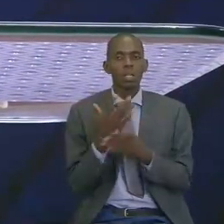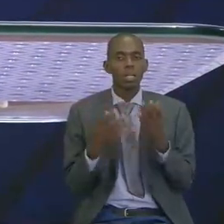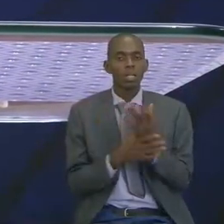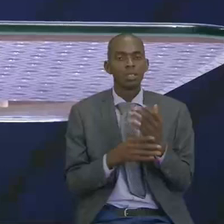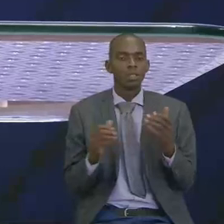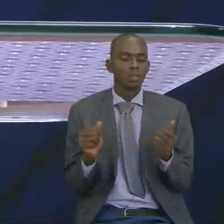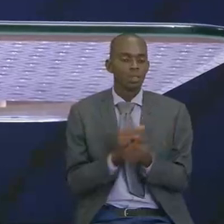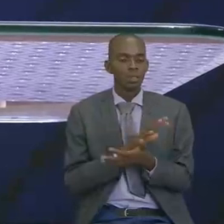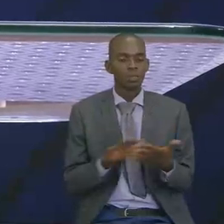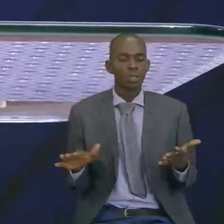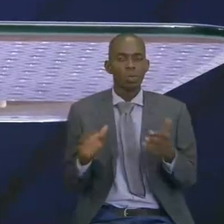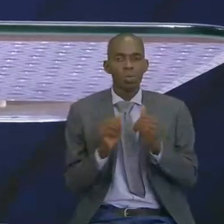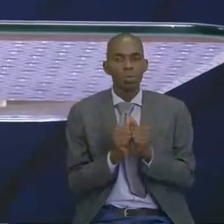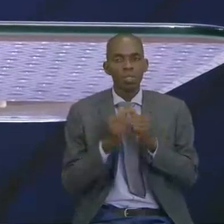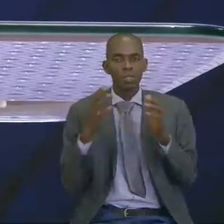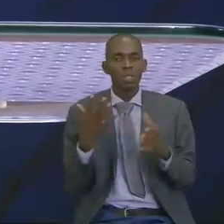sera détruit.